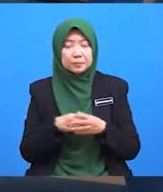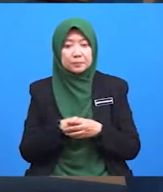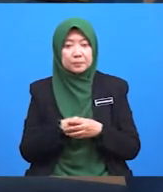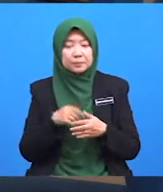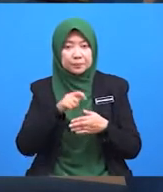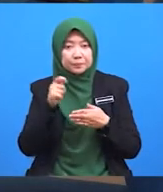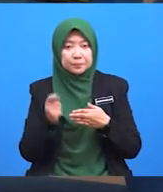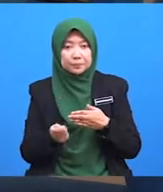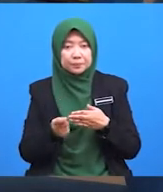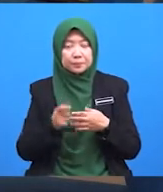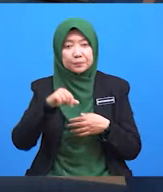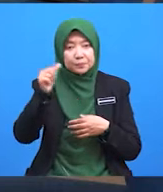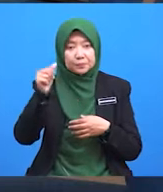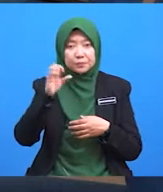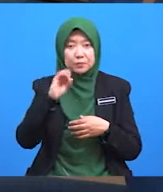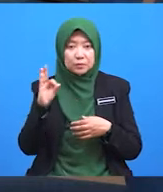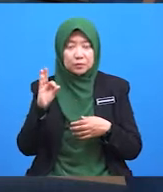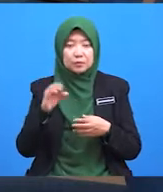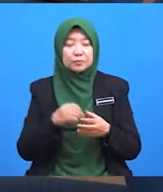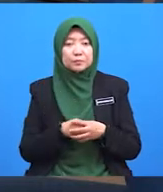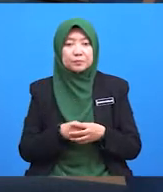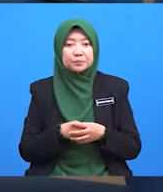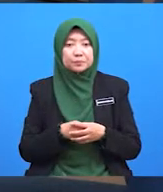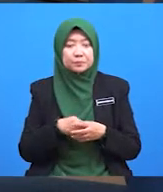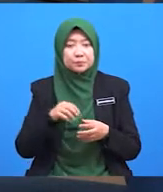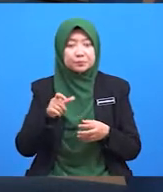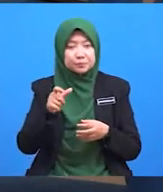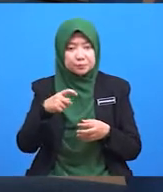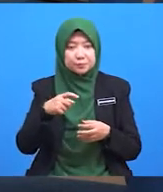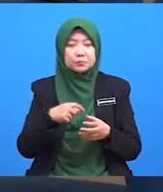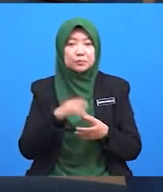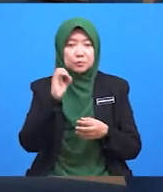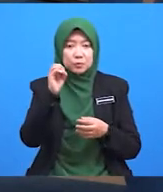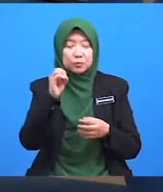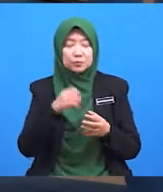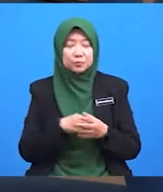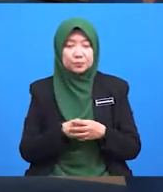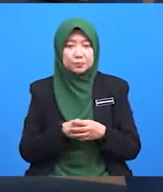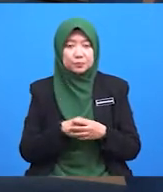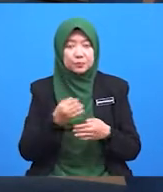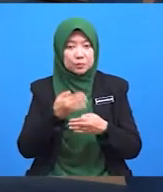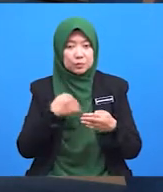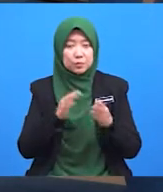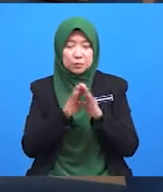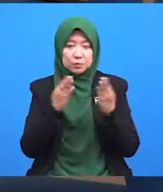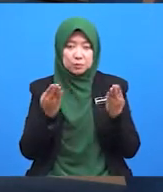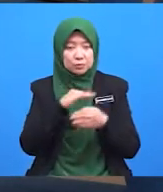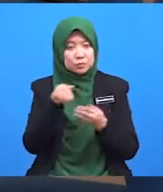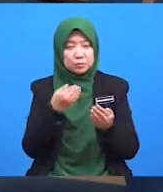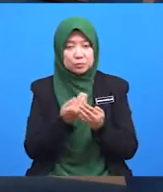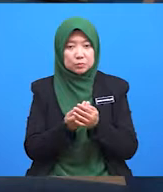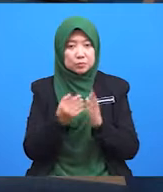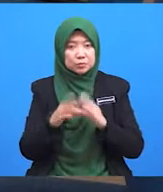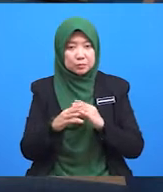tamat, padamkan switch dan pusingkan butang mesin ke sifar sebelum menanggalkan